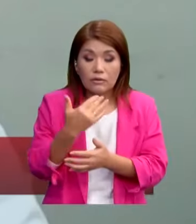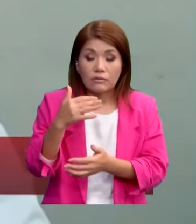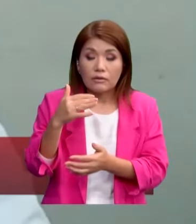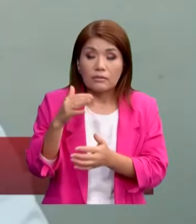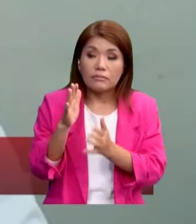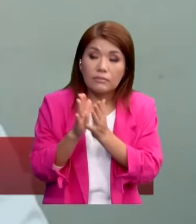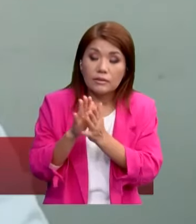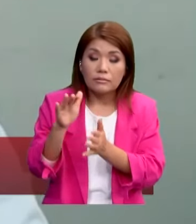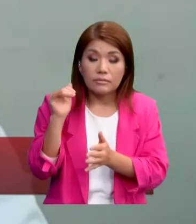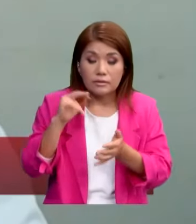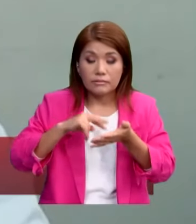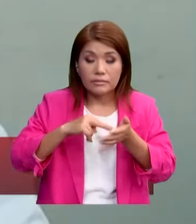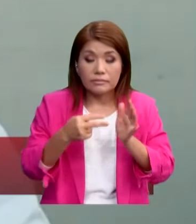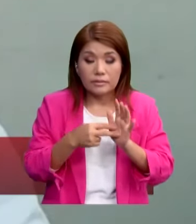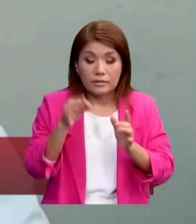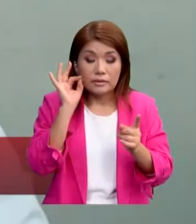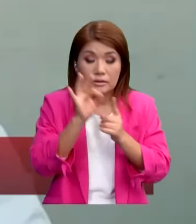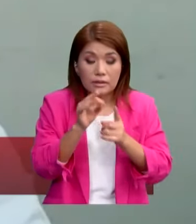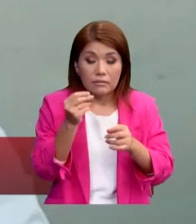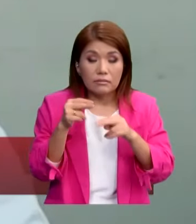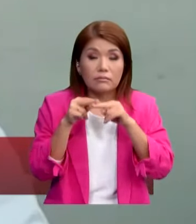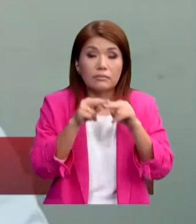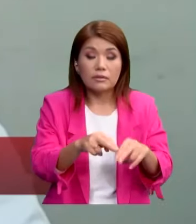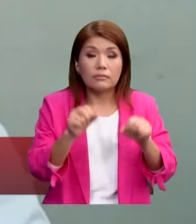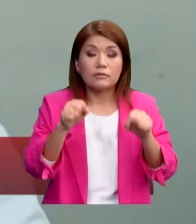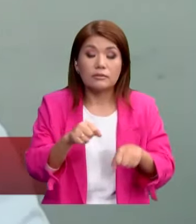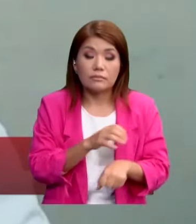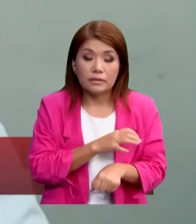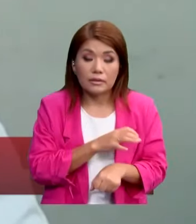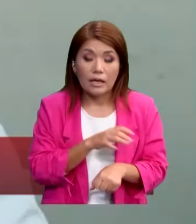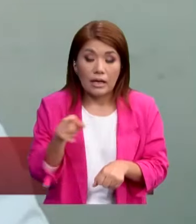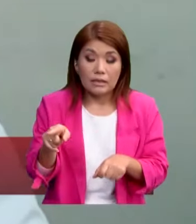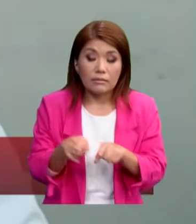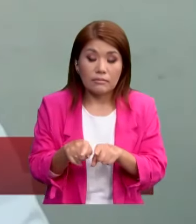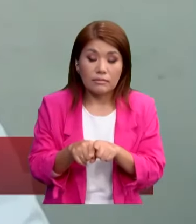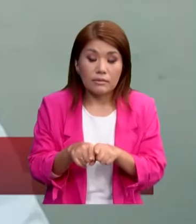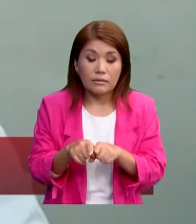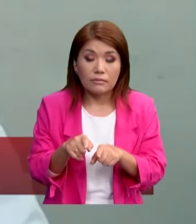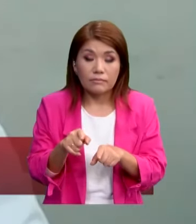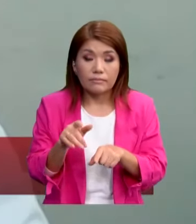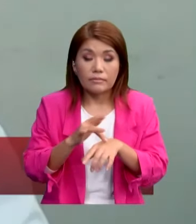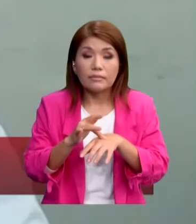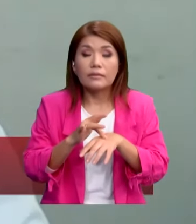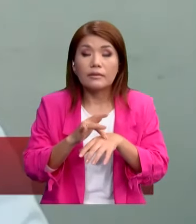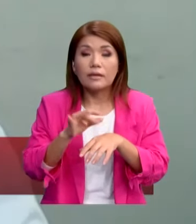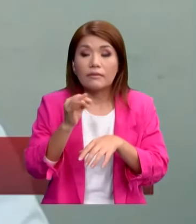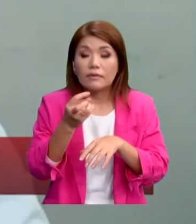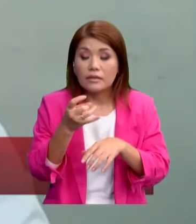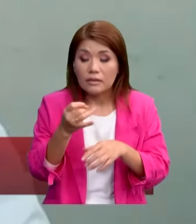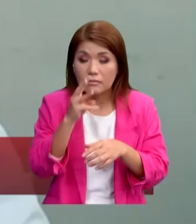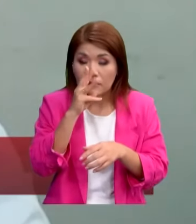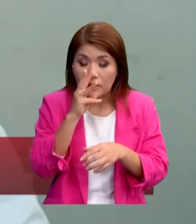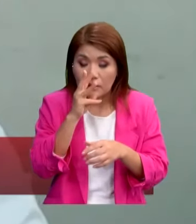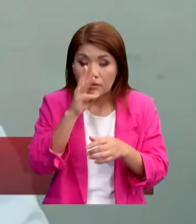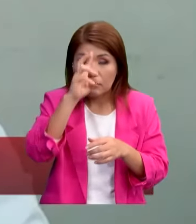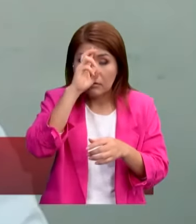Енді жоспарланған мақсатты аударымдардан бөлек тағы аударымдар болуы мүмкін. Ал ол әрине инвестициялық кірістілігіне болсын